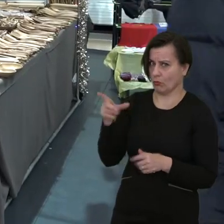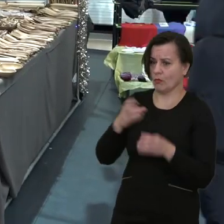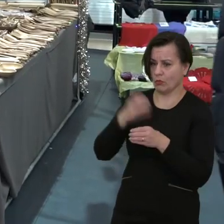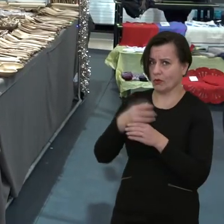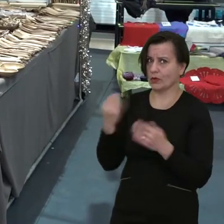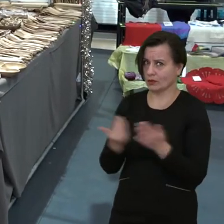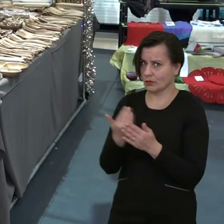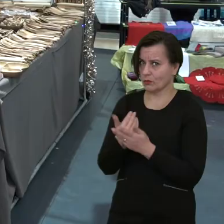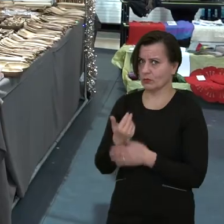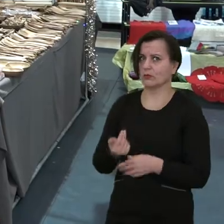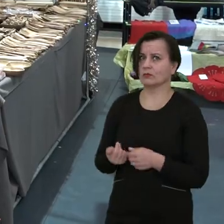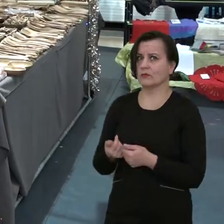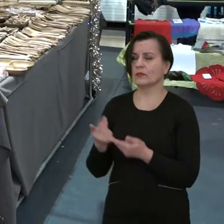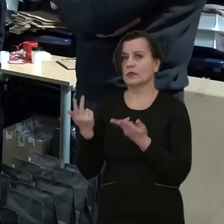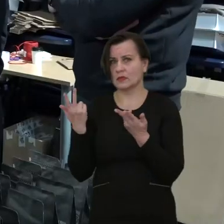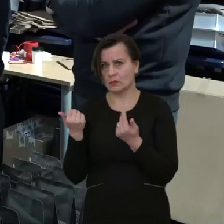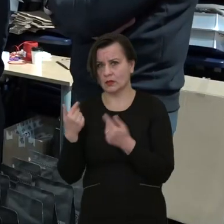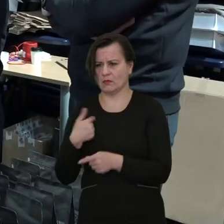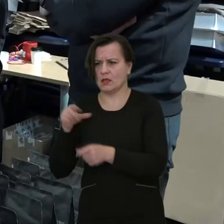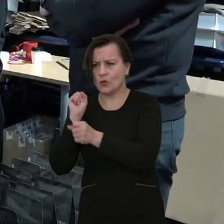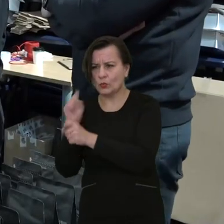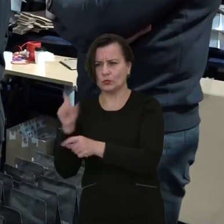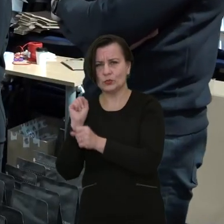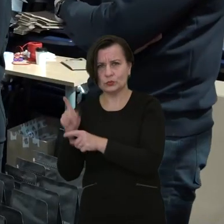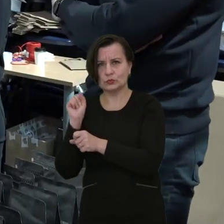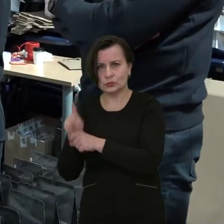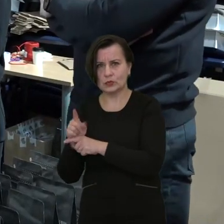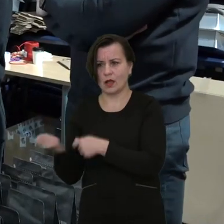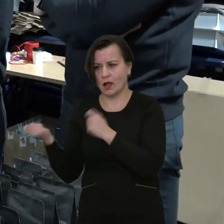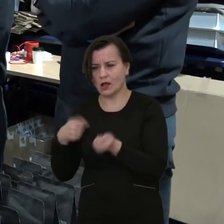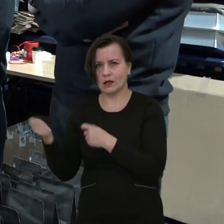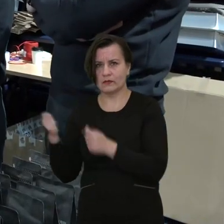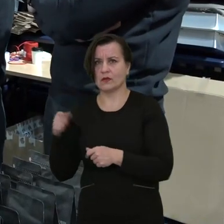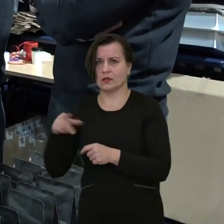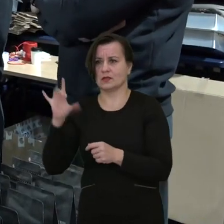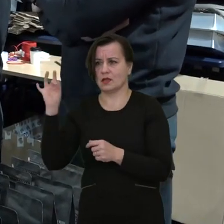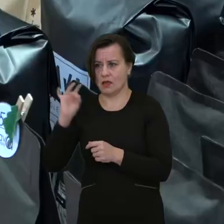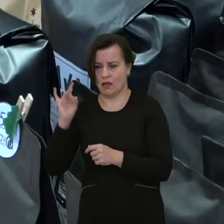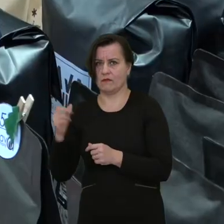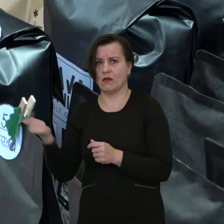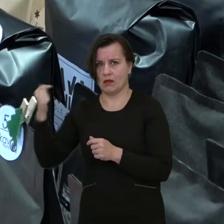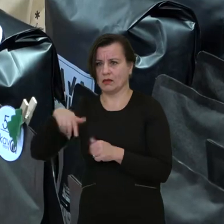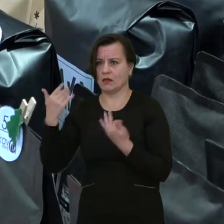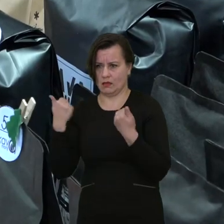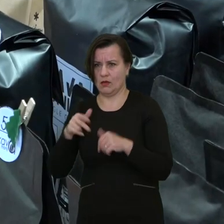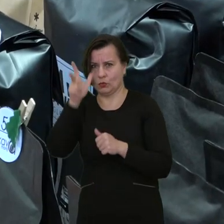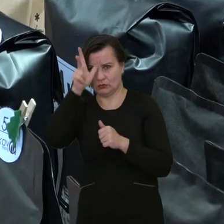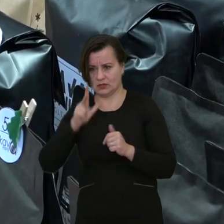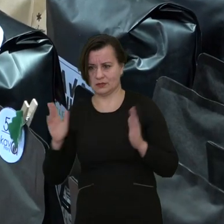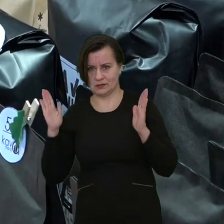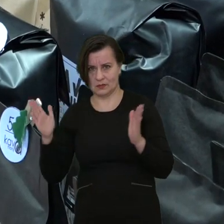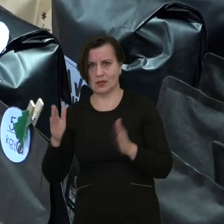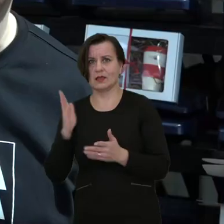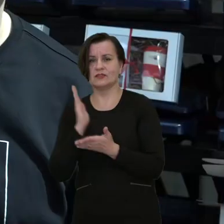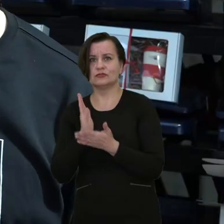tais podeliais naujaisiais? Tikrai taip. Vis naują užsakymą vis darom ir darom, nes iš tikrųjų į savo kavinę sulaukiam ir jau